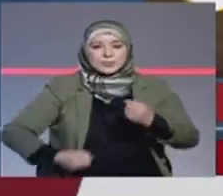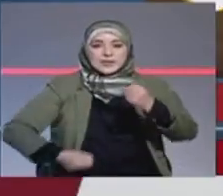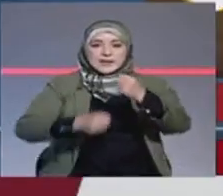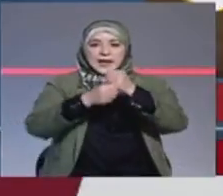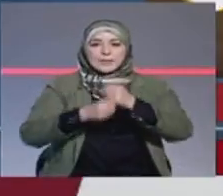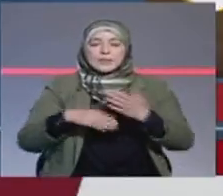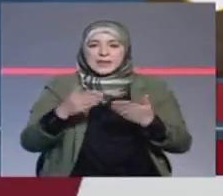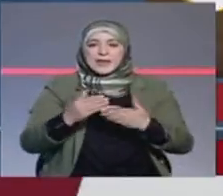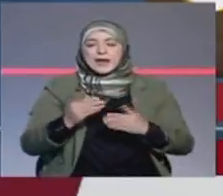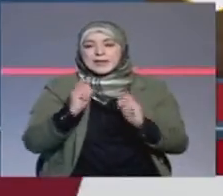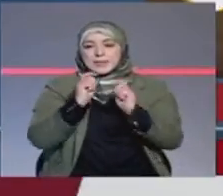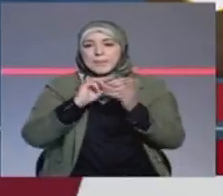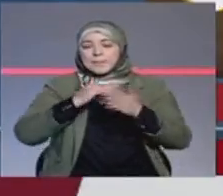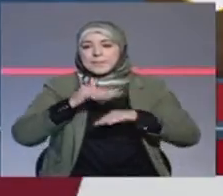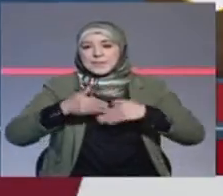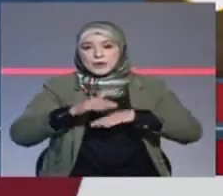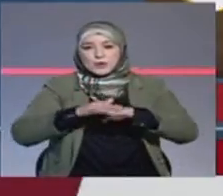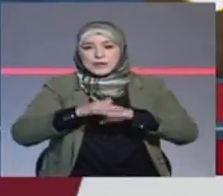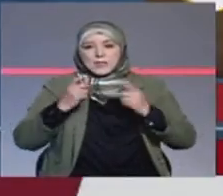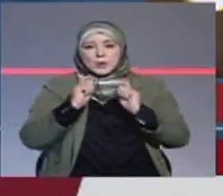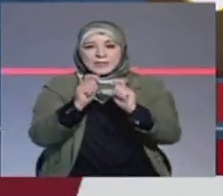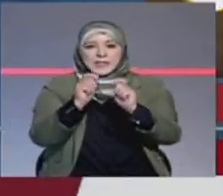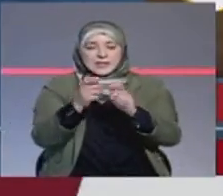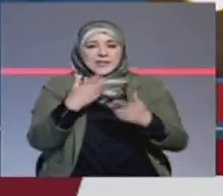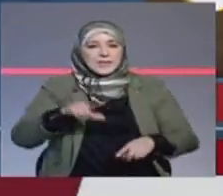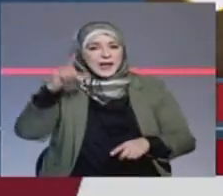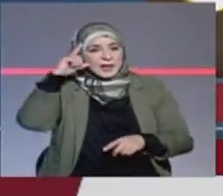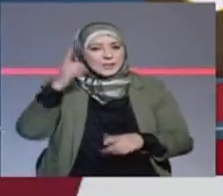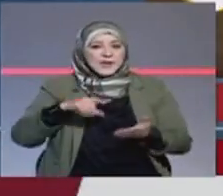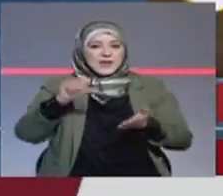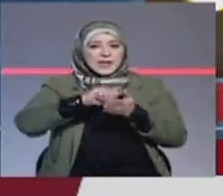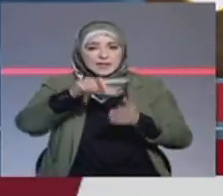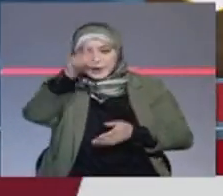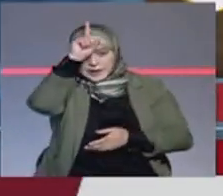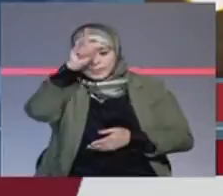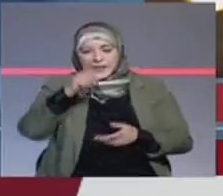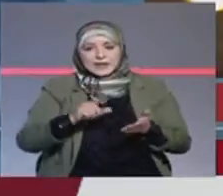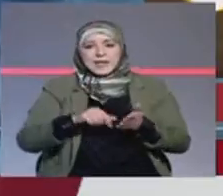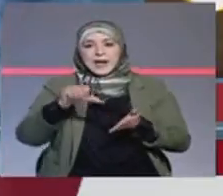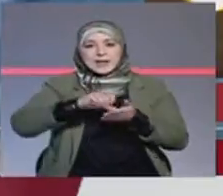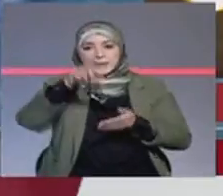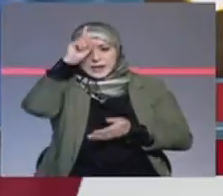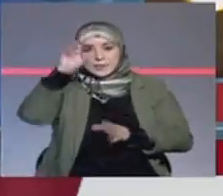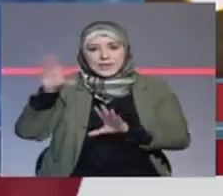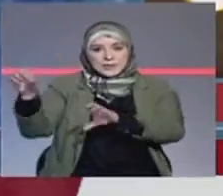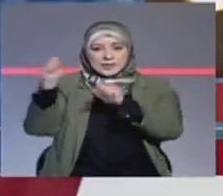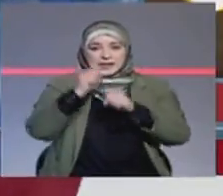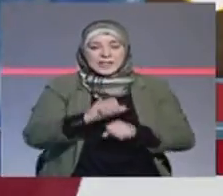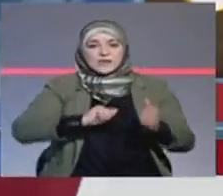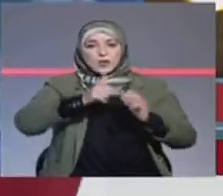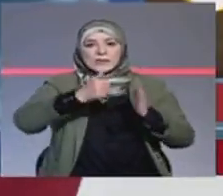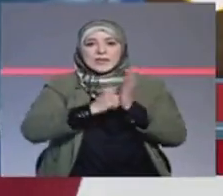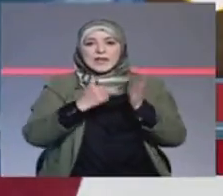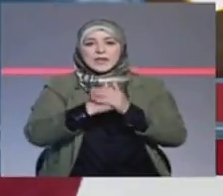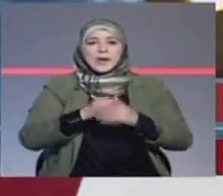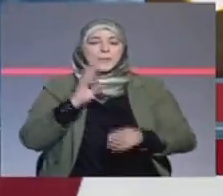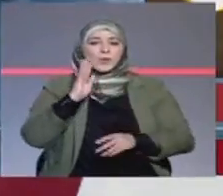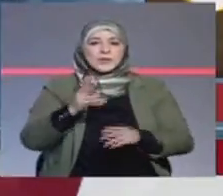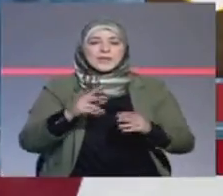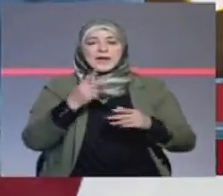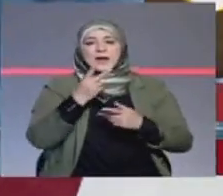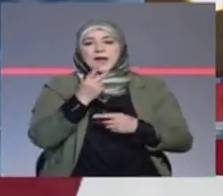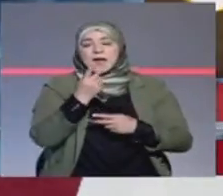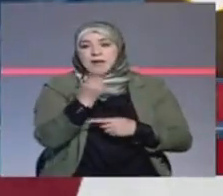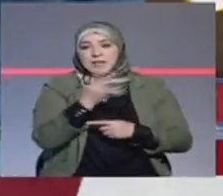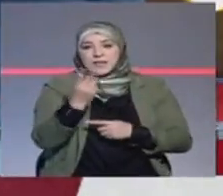المسار السياسي في دولة ليبيا بالعاصمة الألمانية. وتستضيف العاصمة الألمانية غدا الأربعاء مؤتمر برلين الثاني حول